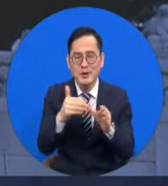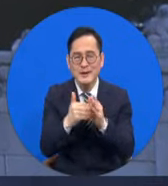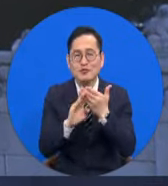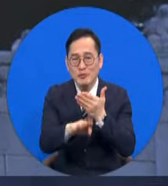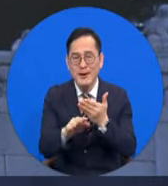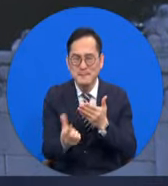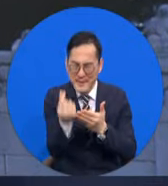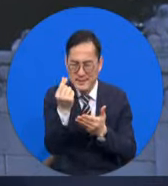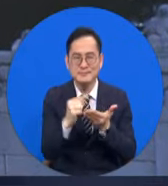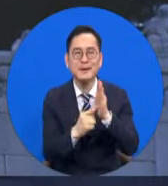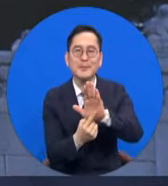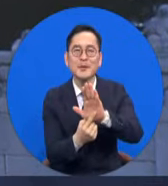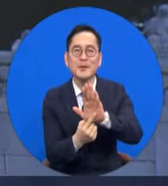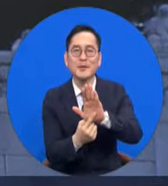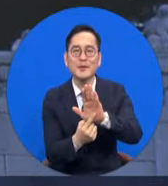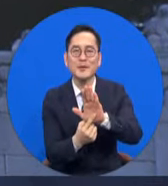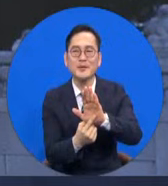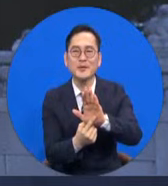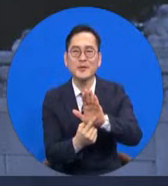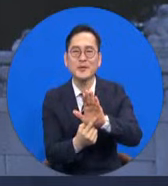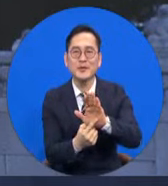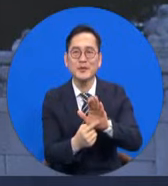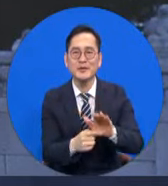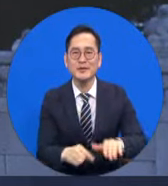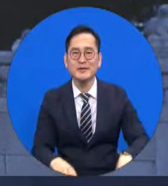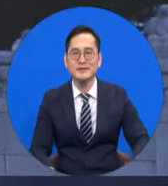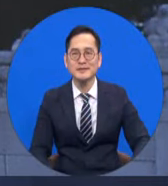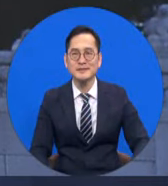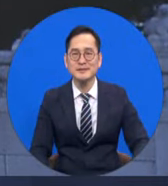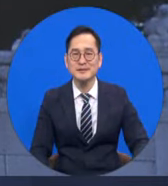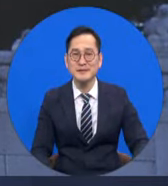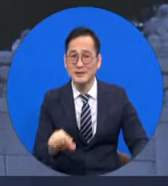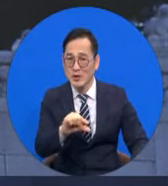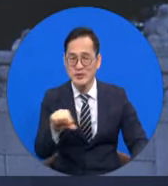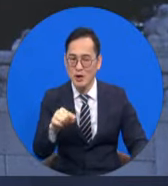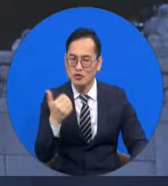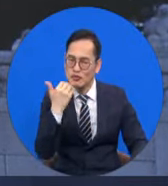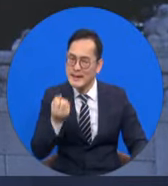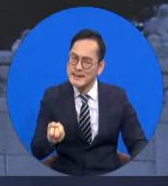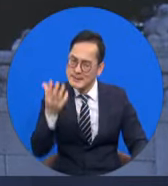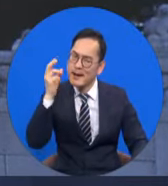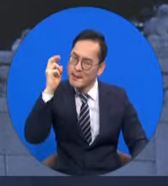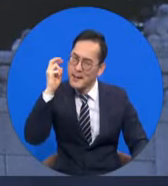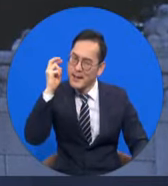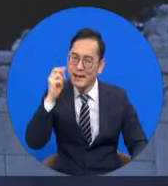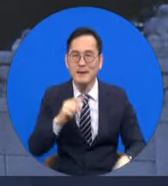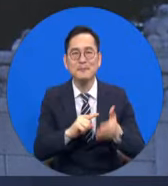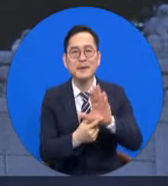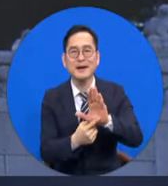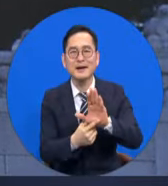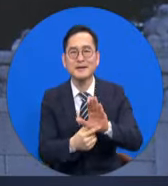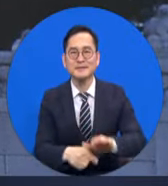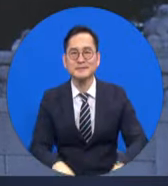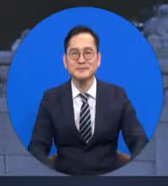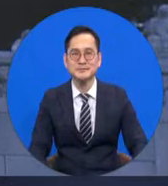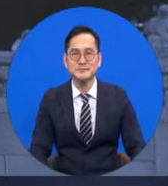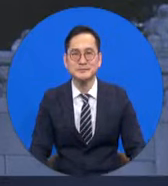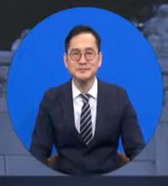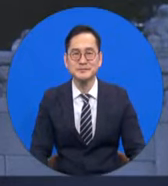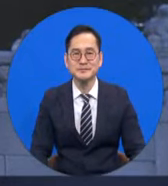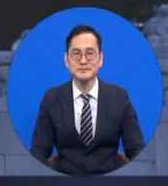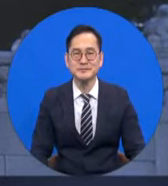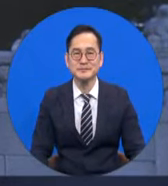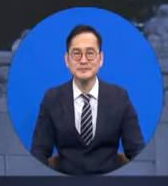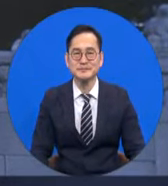총선 최종 결과에 영향을 줄 수 있는 주요 접전 지역에서 어떤 후보가 웃게 될지 채널A 개표방송과 오늘